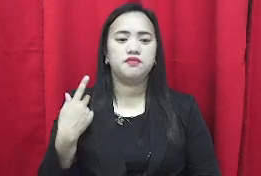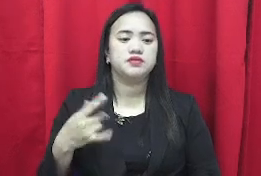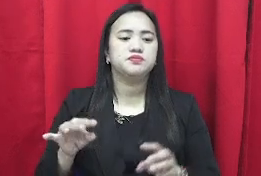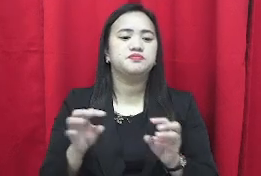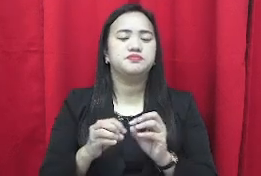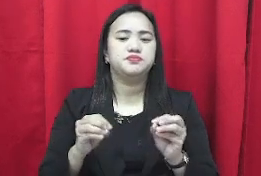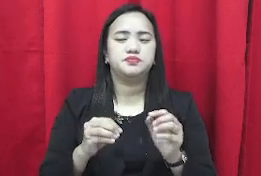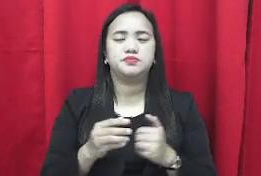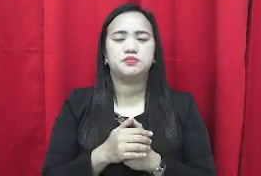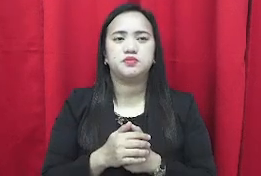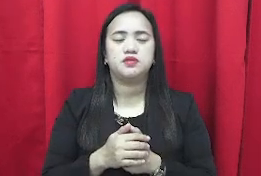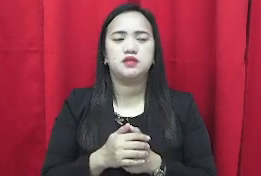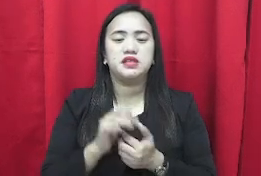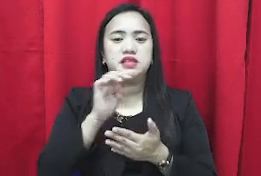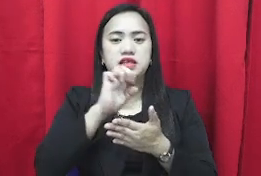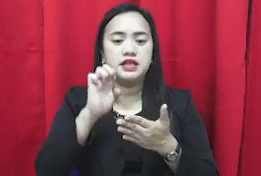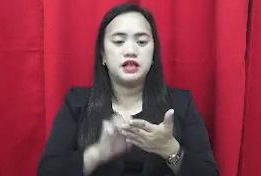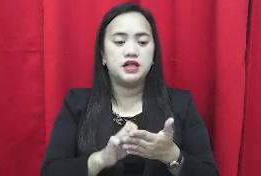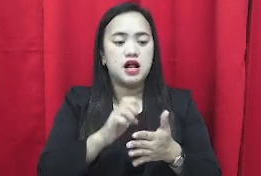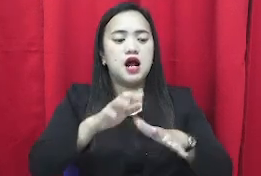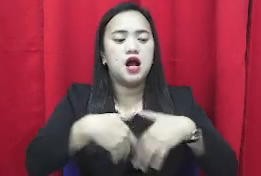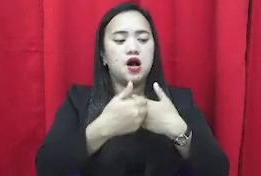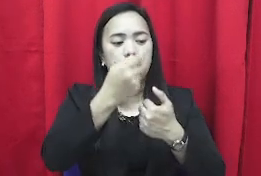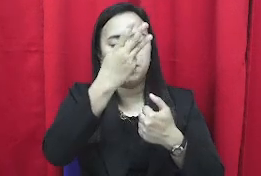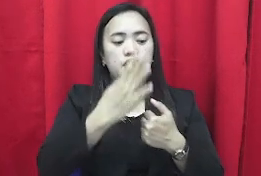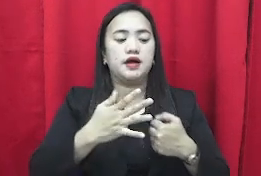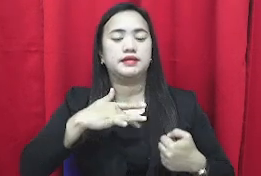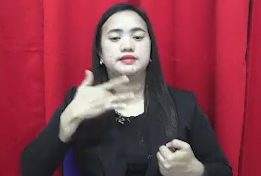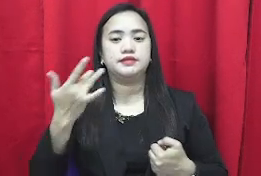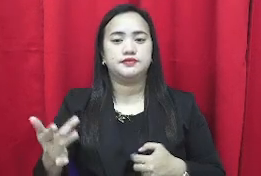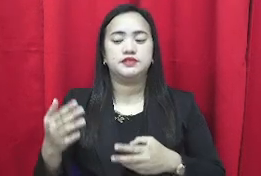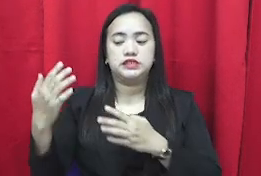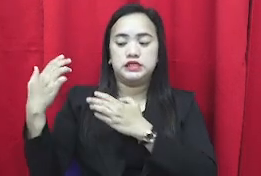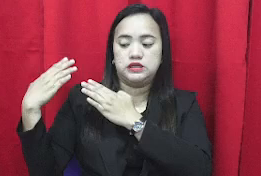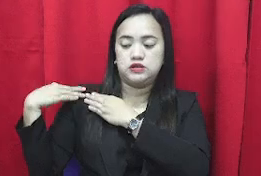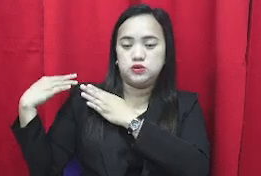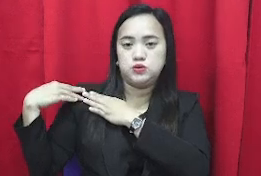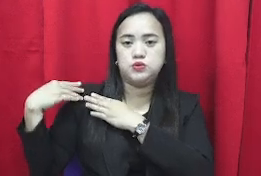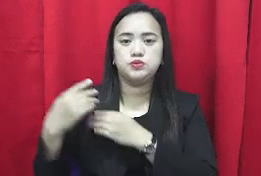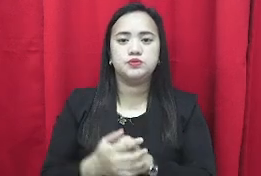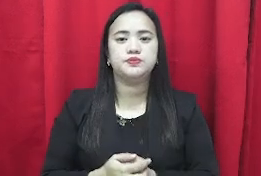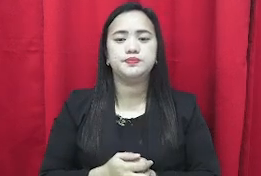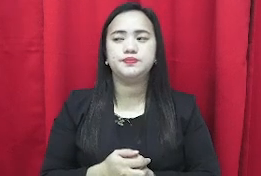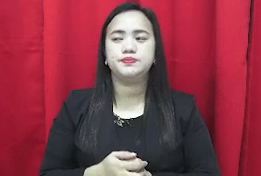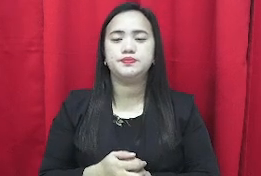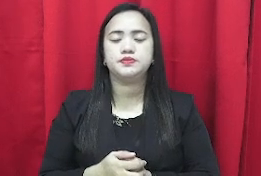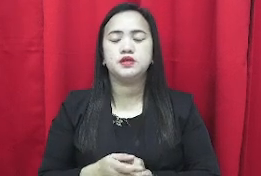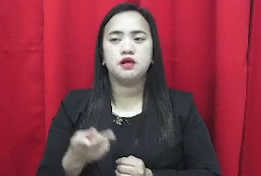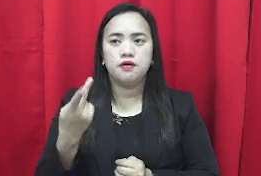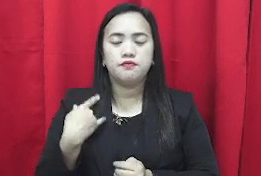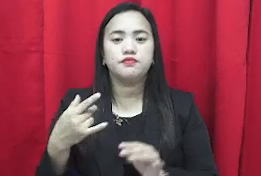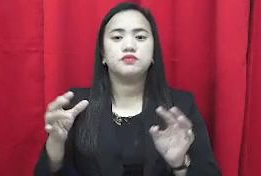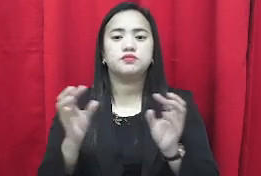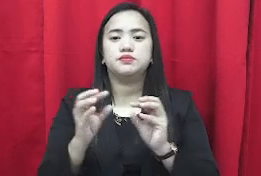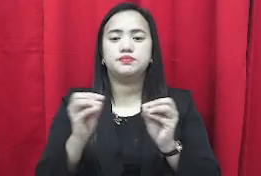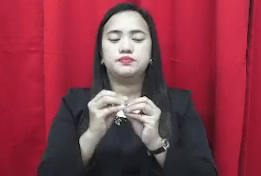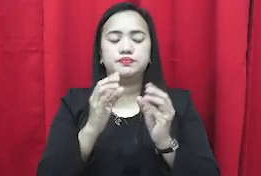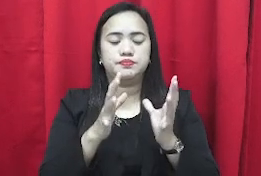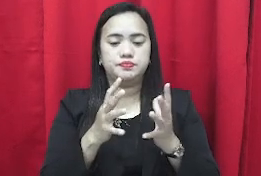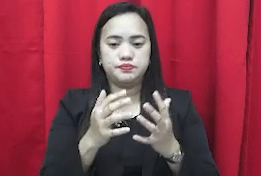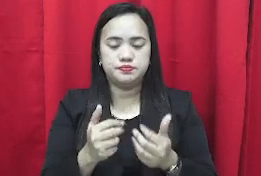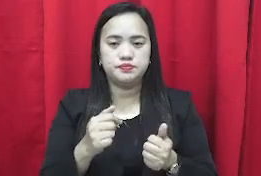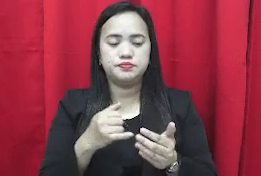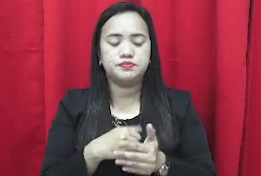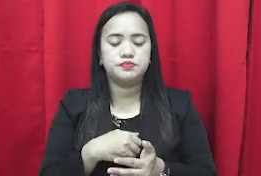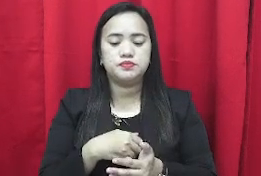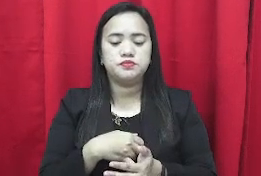dinala ng panginoon dahil sa kasalanan po natin Amen wala ng sino pa ang makakapagdala ng dinala ng